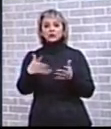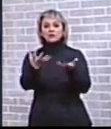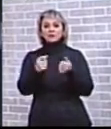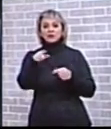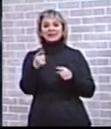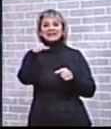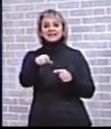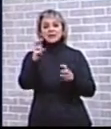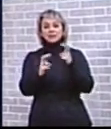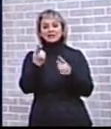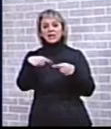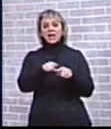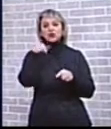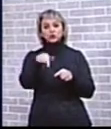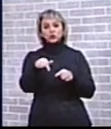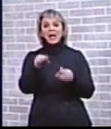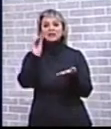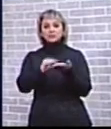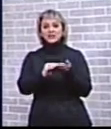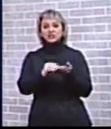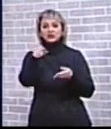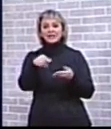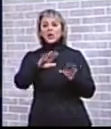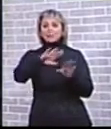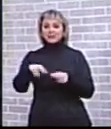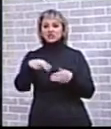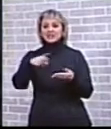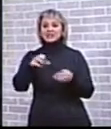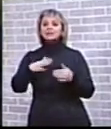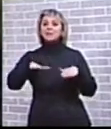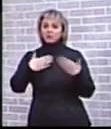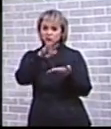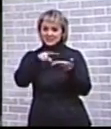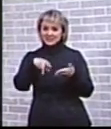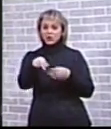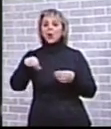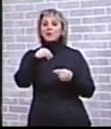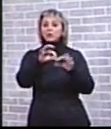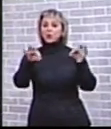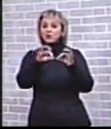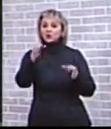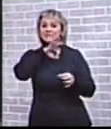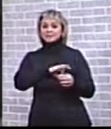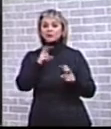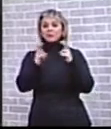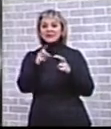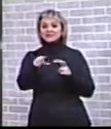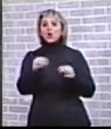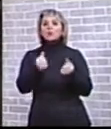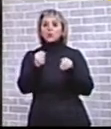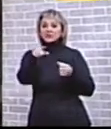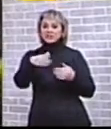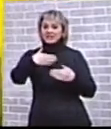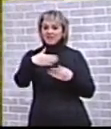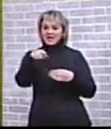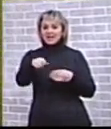для тех предприятий, которые, я же говорю, отмечены именно и прошли систему дорожной сертификации. Порошковую проволоку используют в производстве прочных